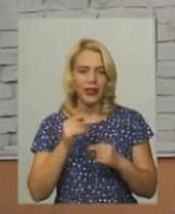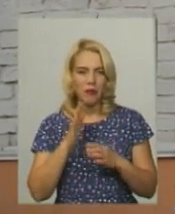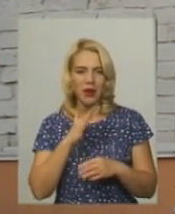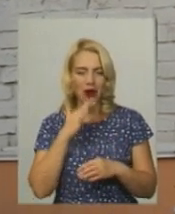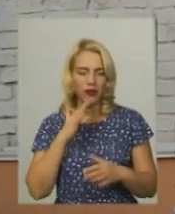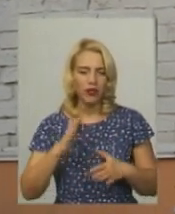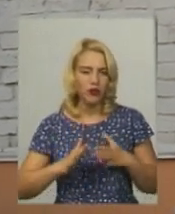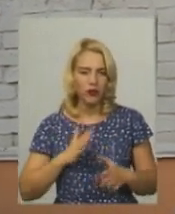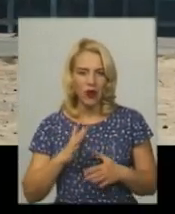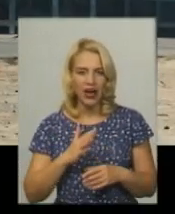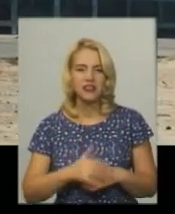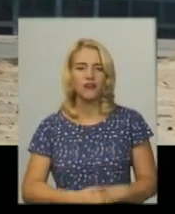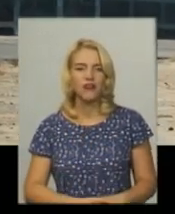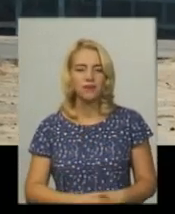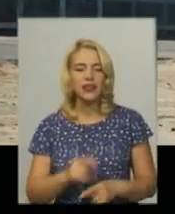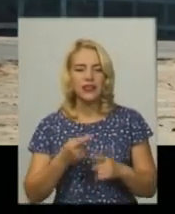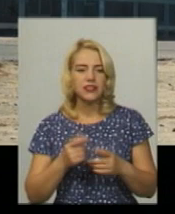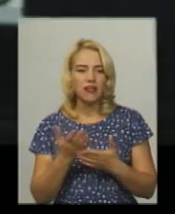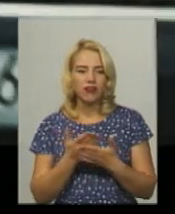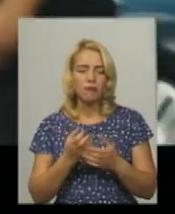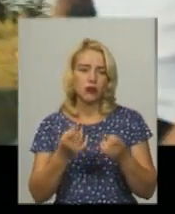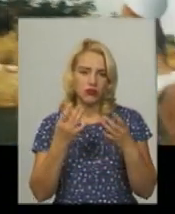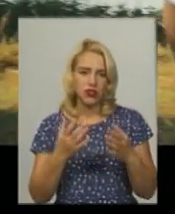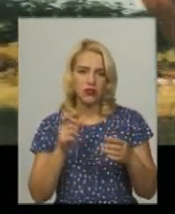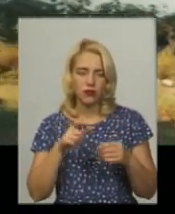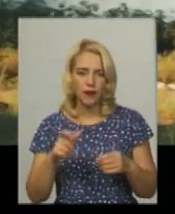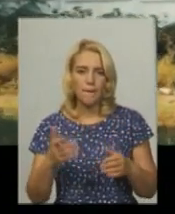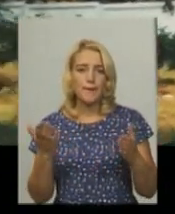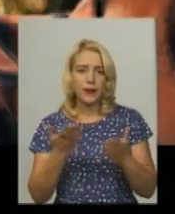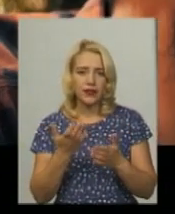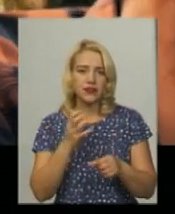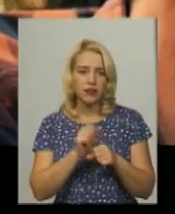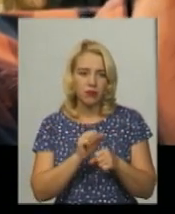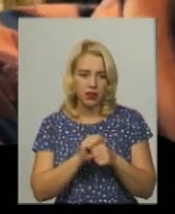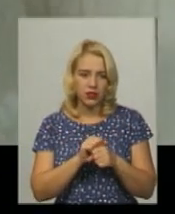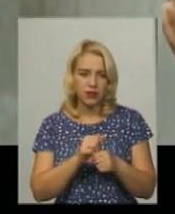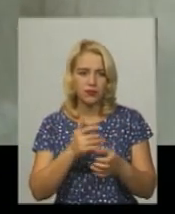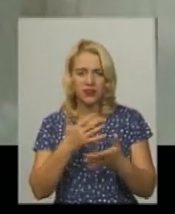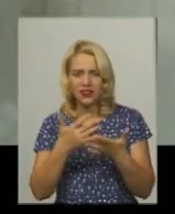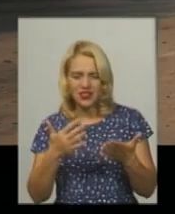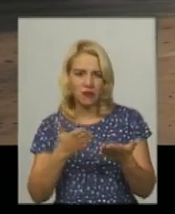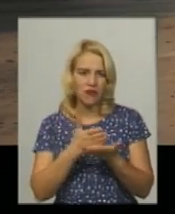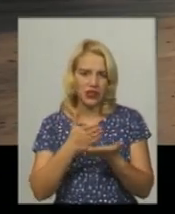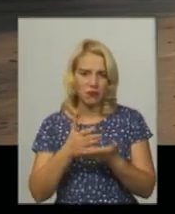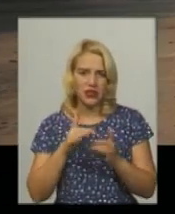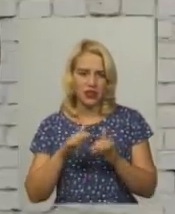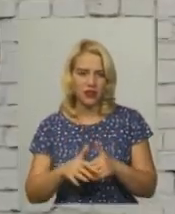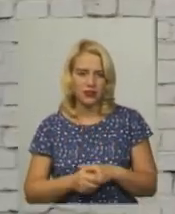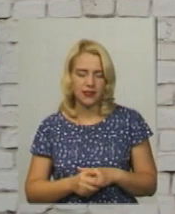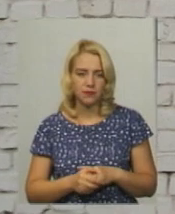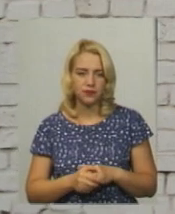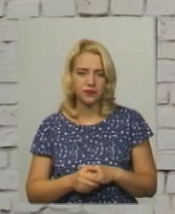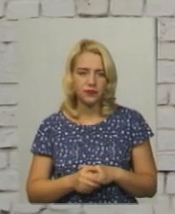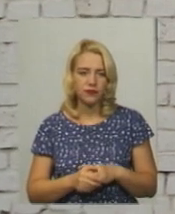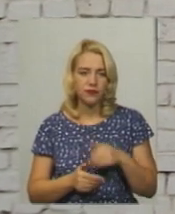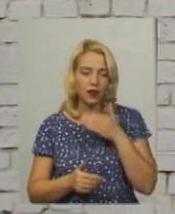ентузіастів і людей, яких це цікавить. Це фільм про звичайних людей, які займаються небезпечними видами діяльності, додає Дмитро Бовзюк. Фільм